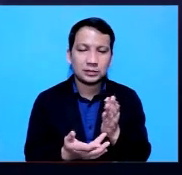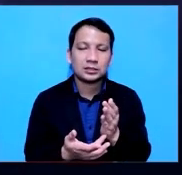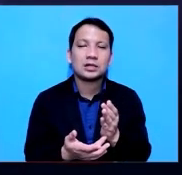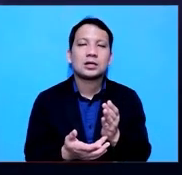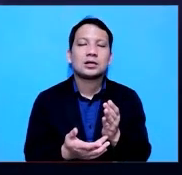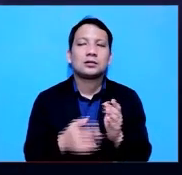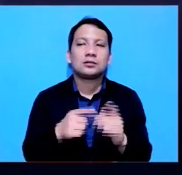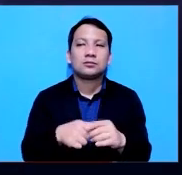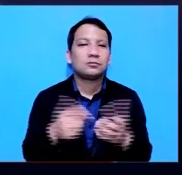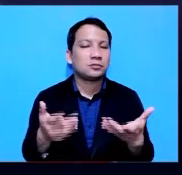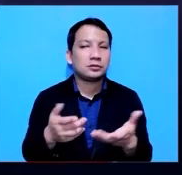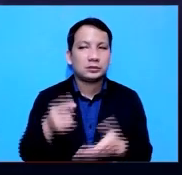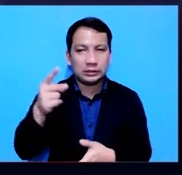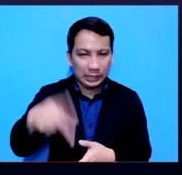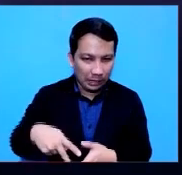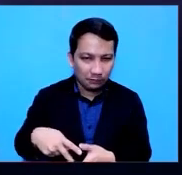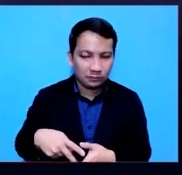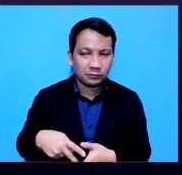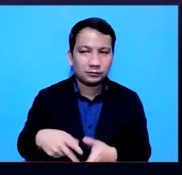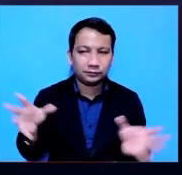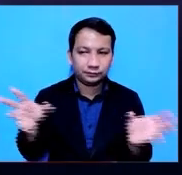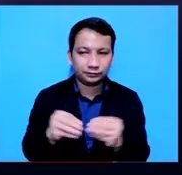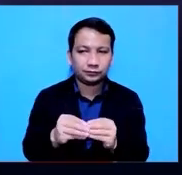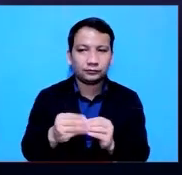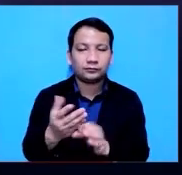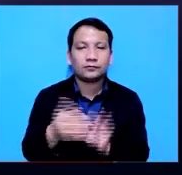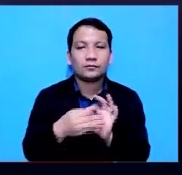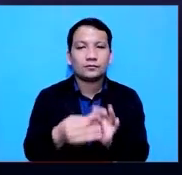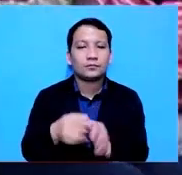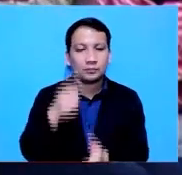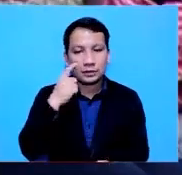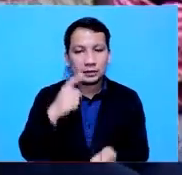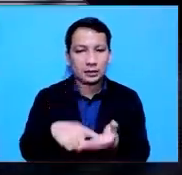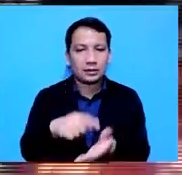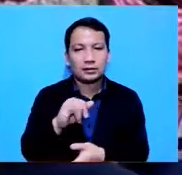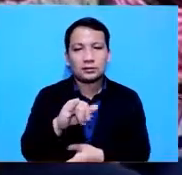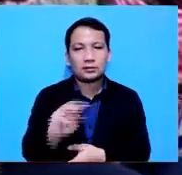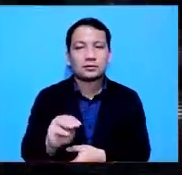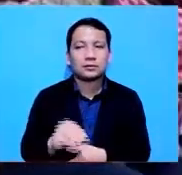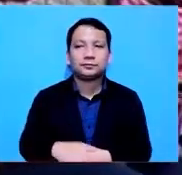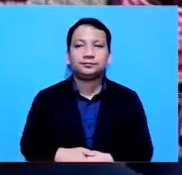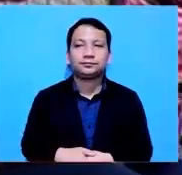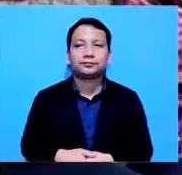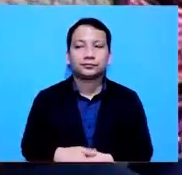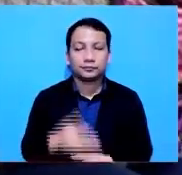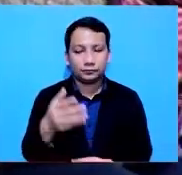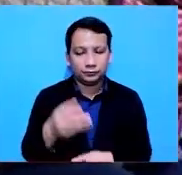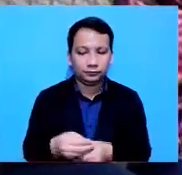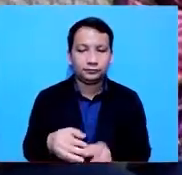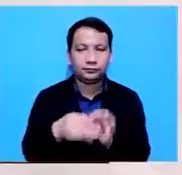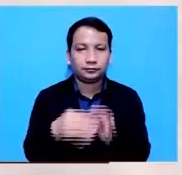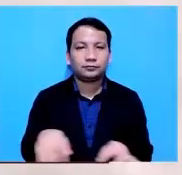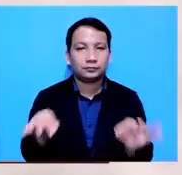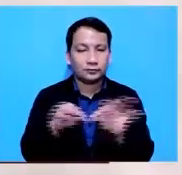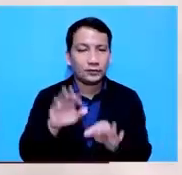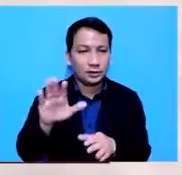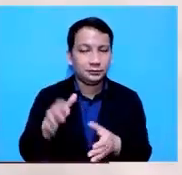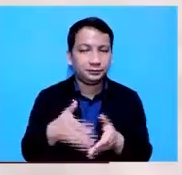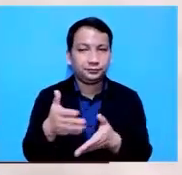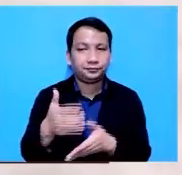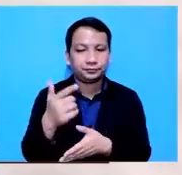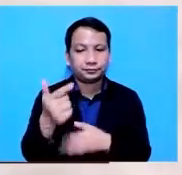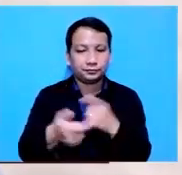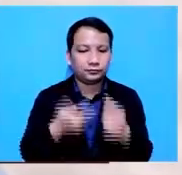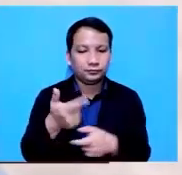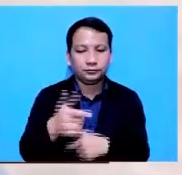wala pa sa kalahati ang bilang ng mga nakapagparehistro na ng SIM. Para madagdagan yan, humingi ng permiso ang Globe sa National